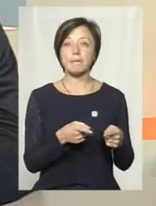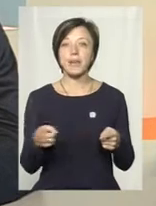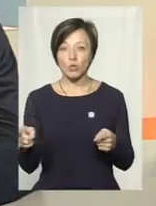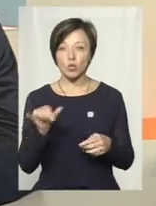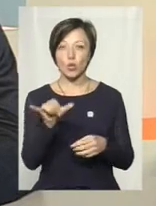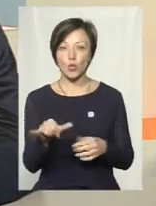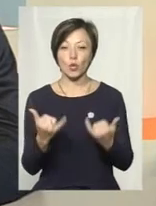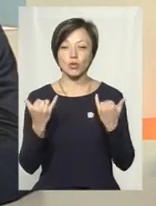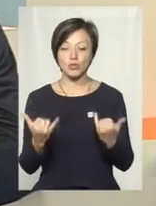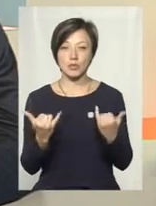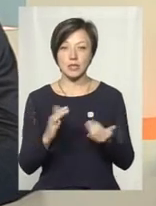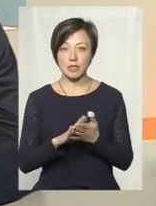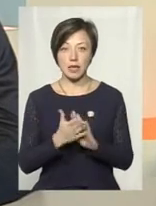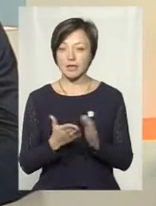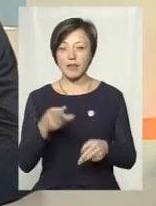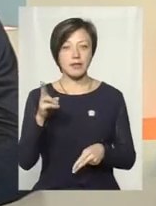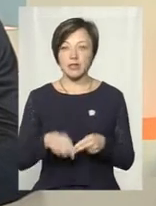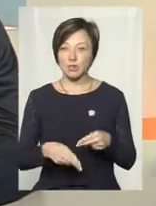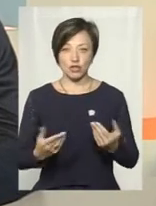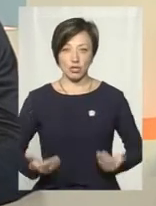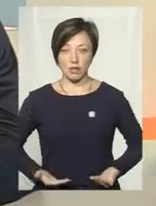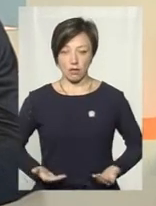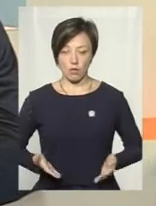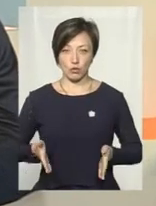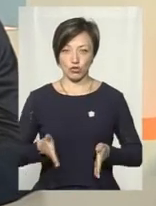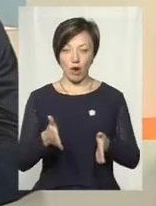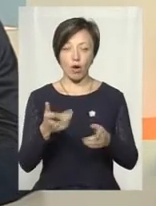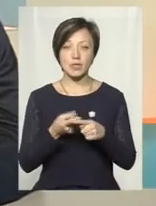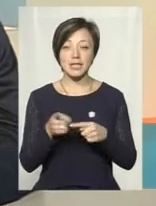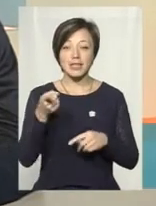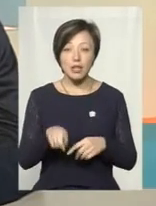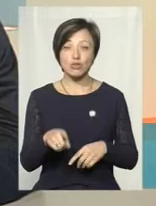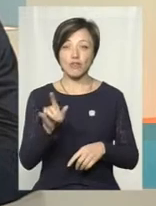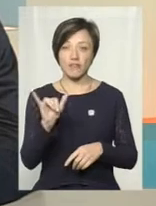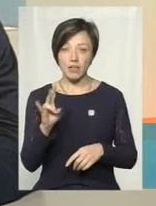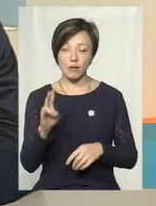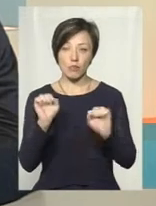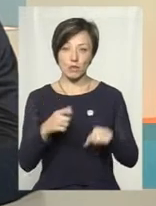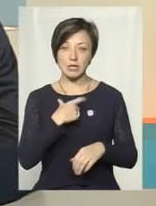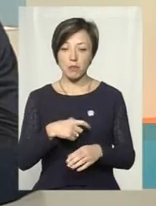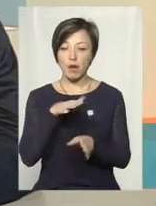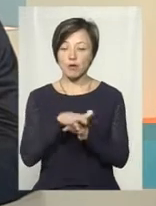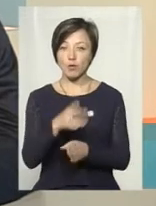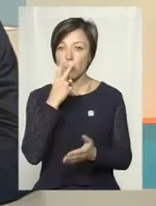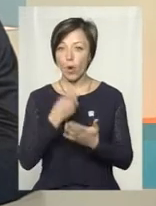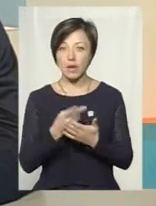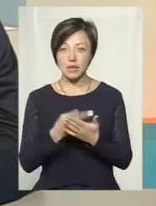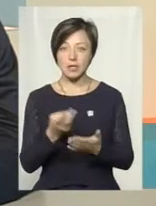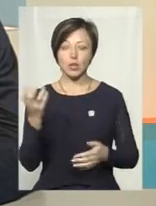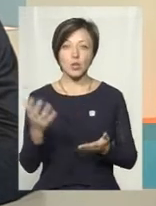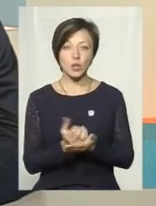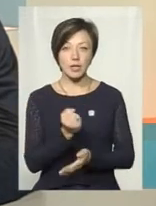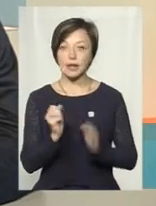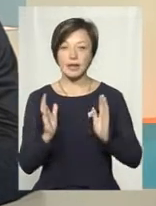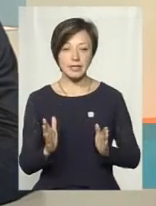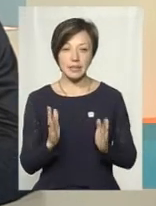нього стан на сьогодні є, це не закінчення певного життєвого шляху. Це те, що він може себе реалізувати, показати, досягнути